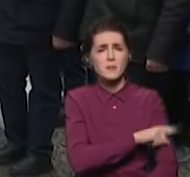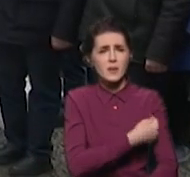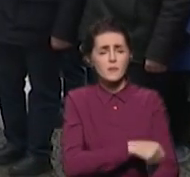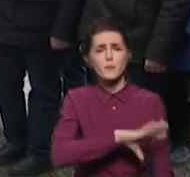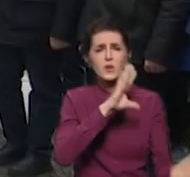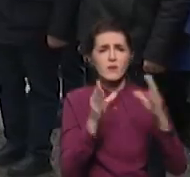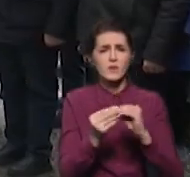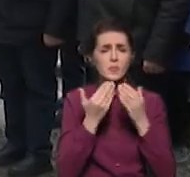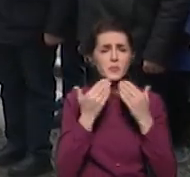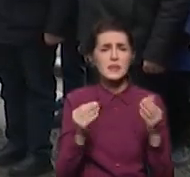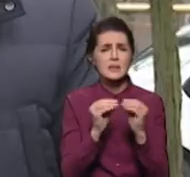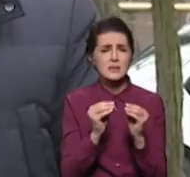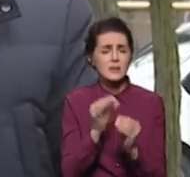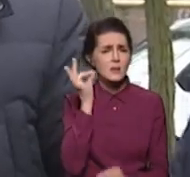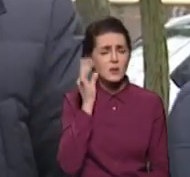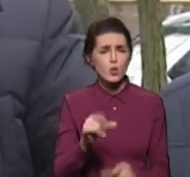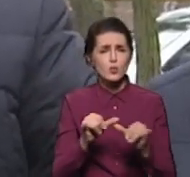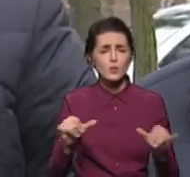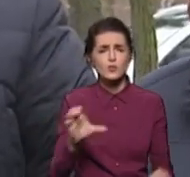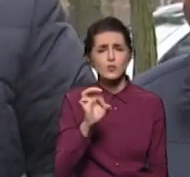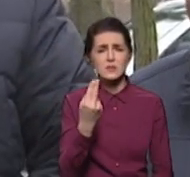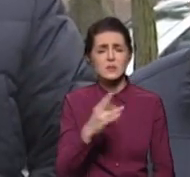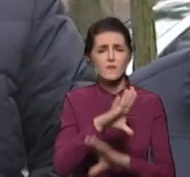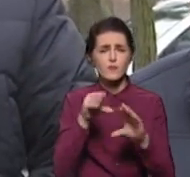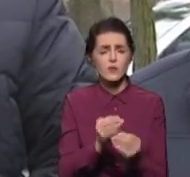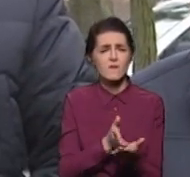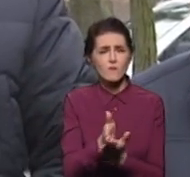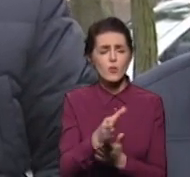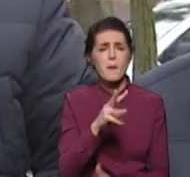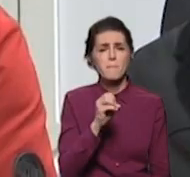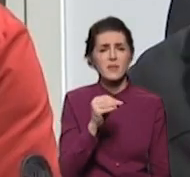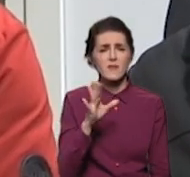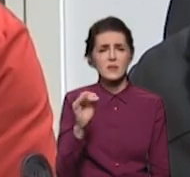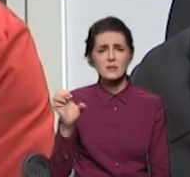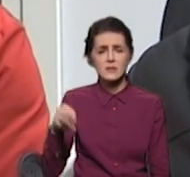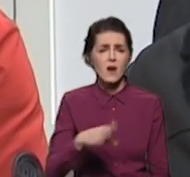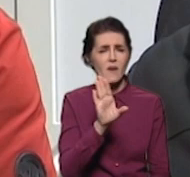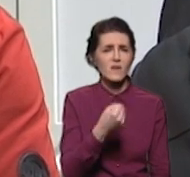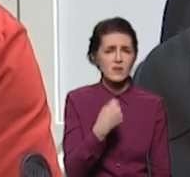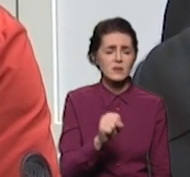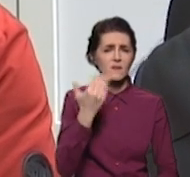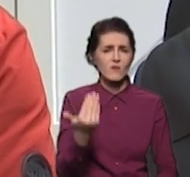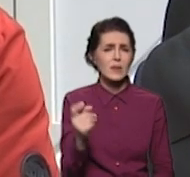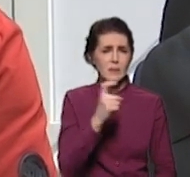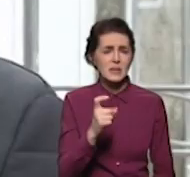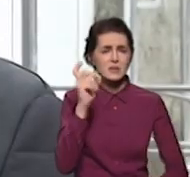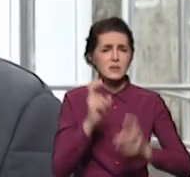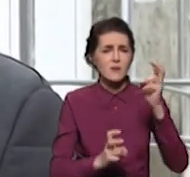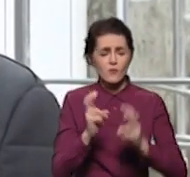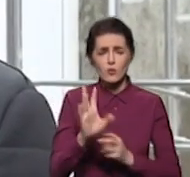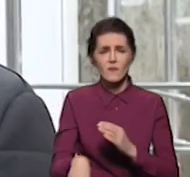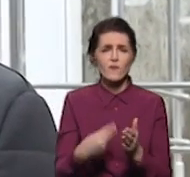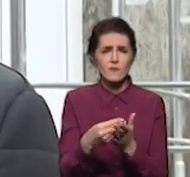Загалом за останні 10 років в розвиток соціальної інфраструктури «Метінвест» та Авдіївський коксохімічний завод